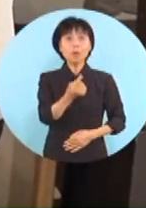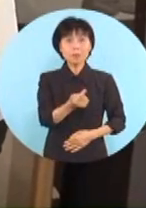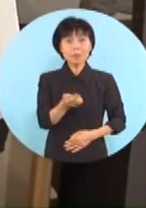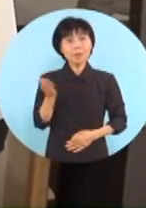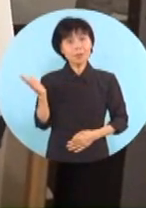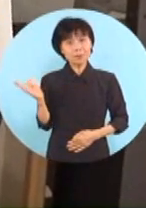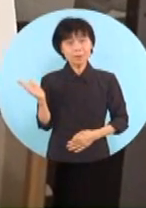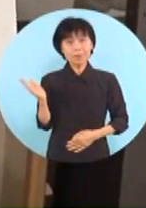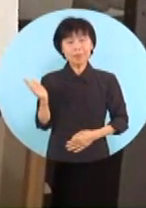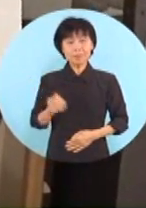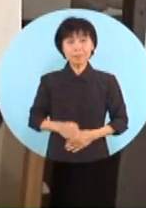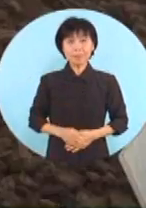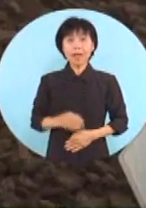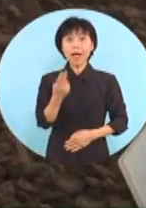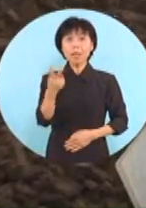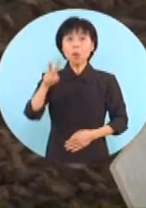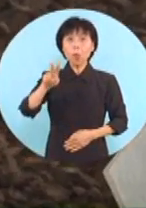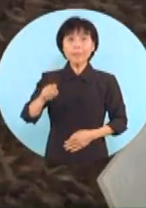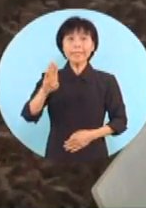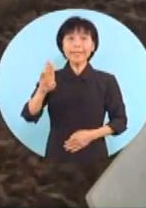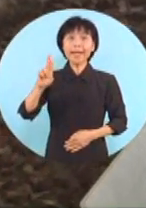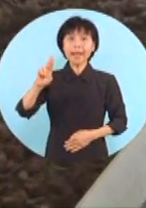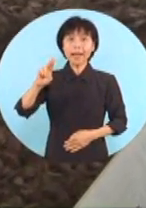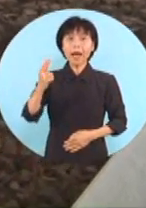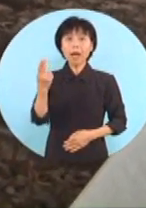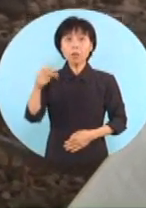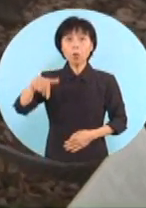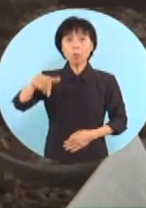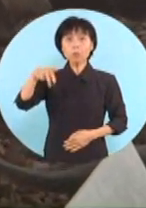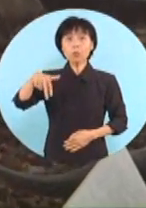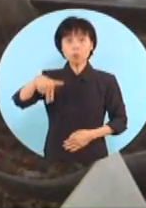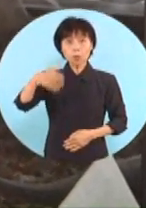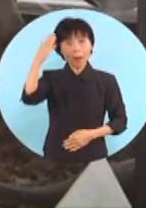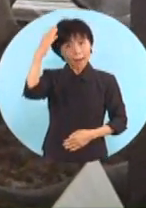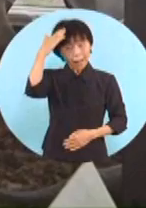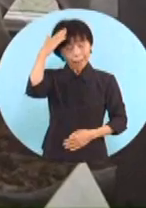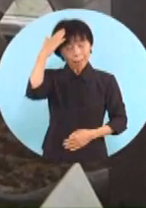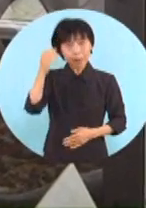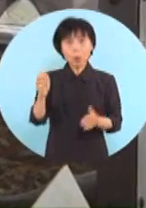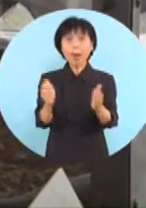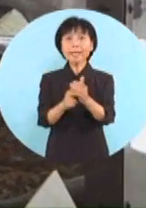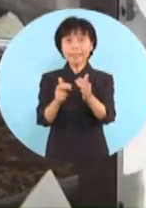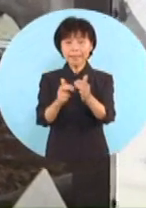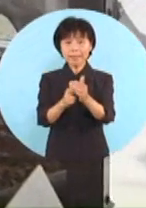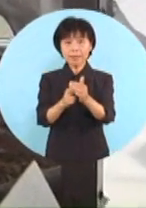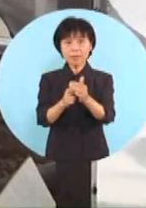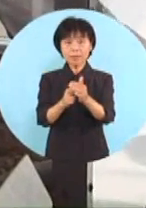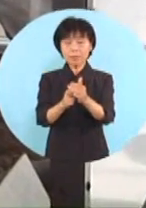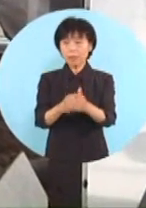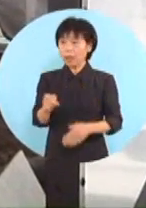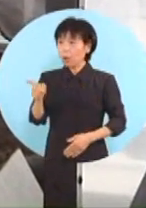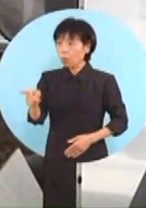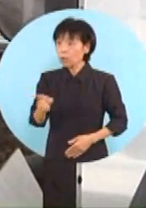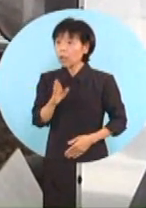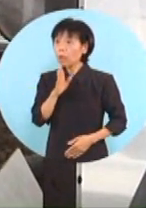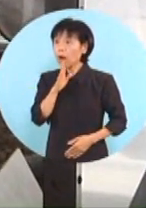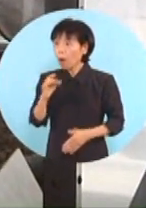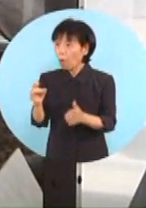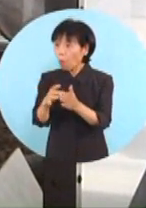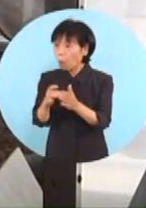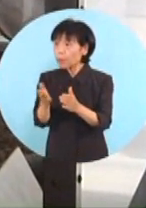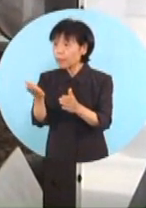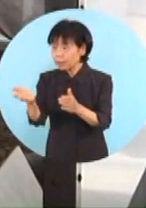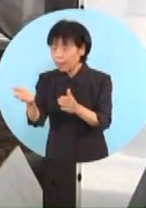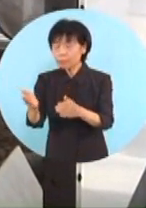つこちらに並んでいるのが、はい、トリケラトプスの頭の化石です。 これ本物なんですか？ そうなんです、こちら本物